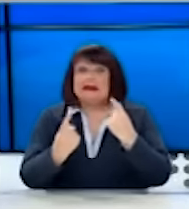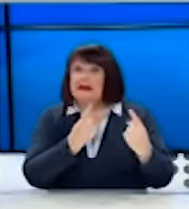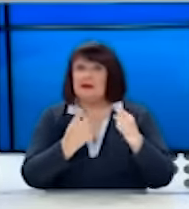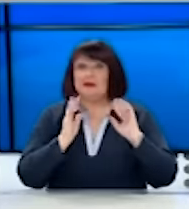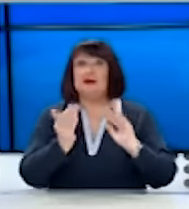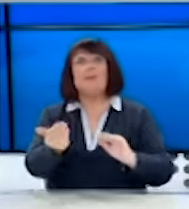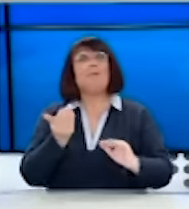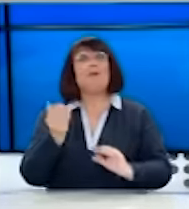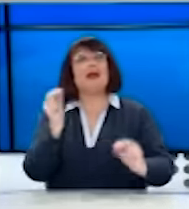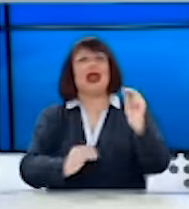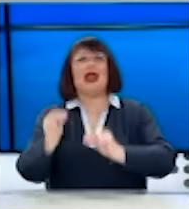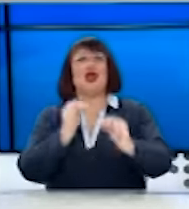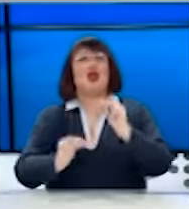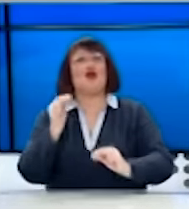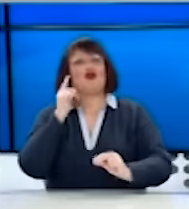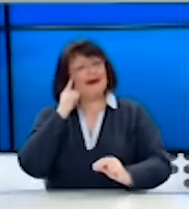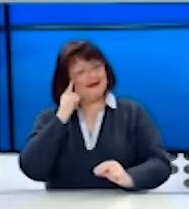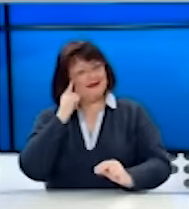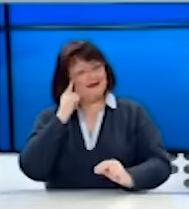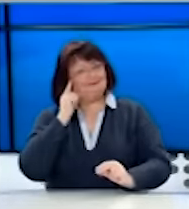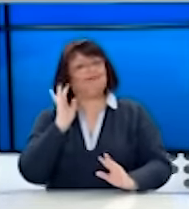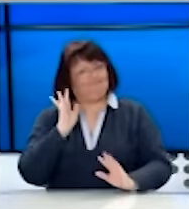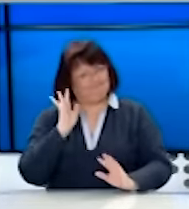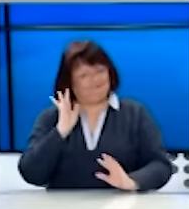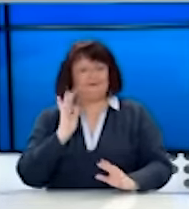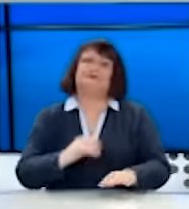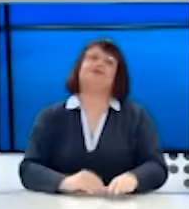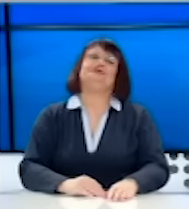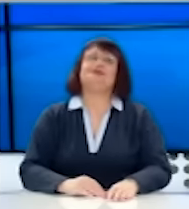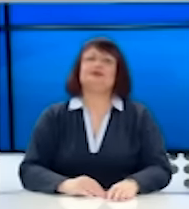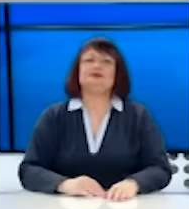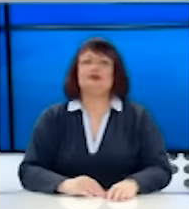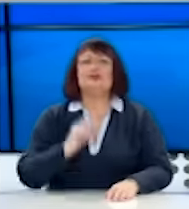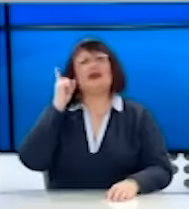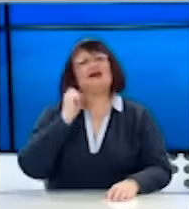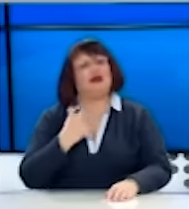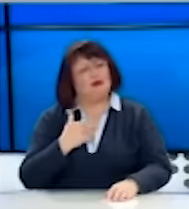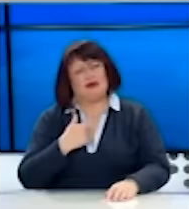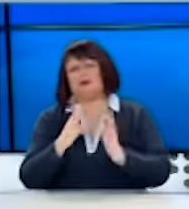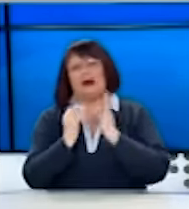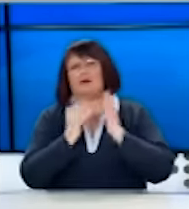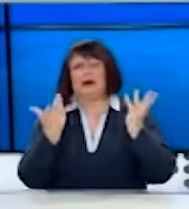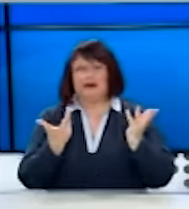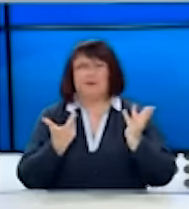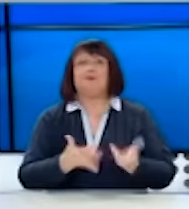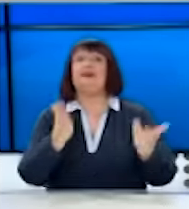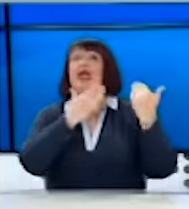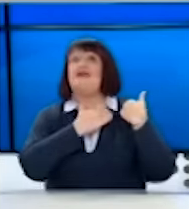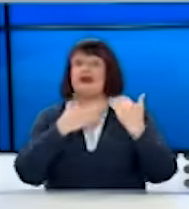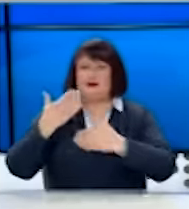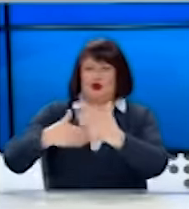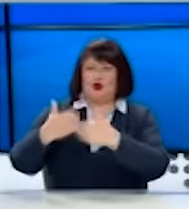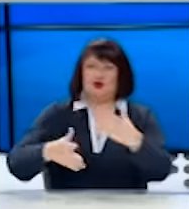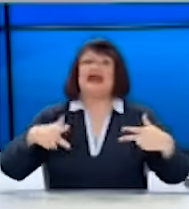ιδιαίτερα προεκλογικά κάθε φορά διάφοροι από εδώ μέσα. Γνωρίζουμε για παράδειγμα ότι με ευθύνη διαχρονικά